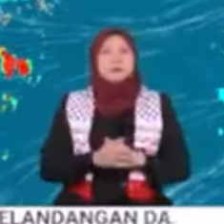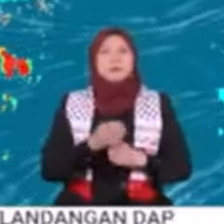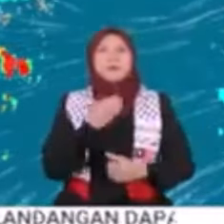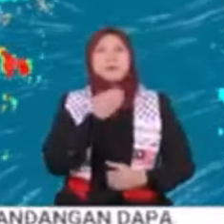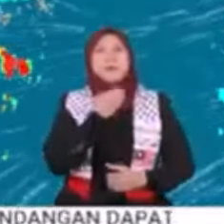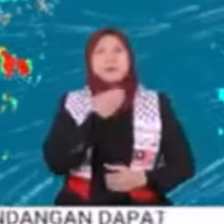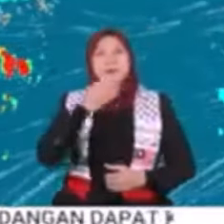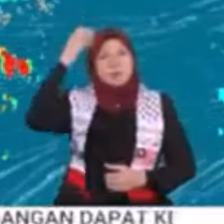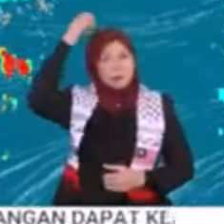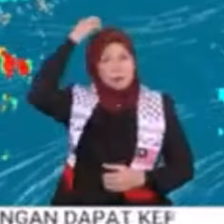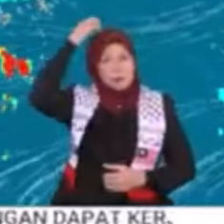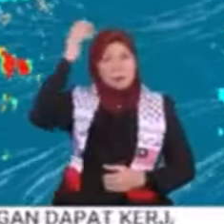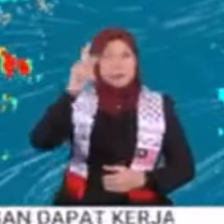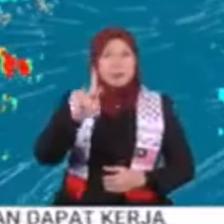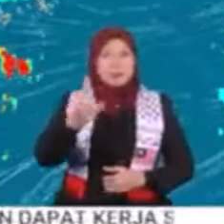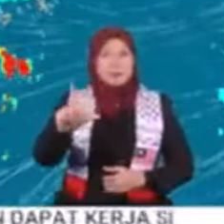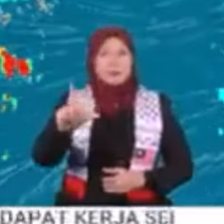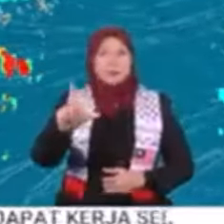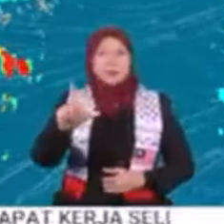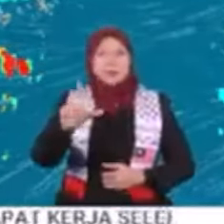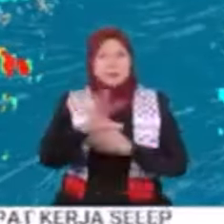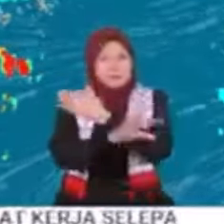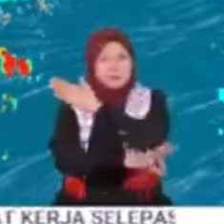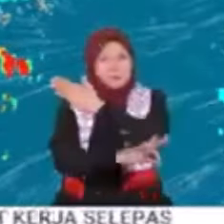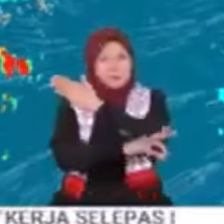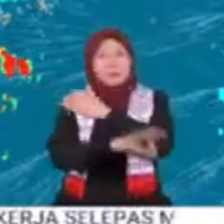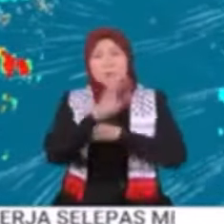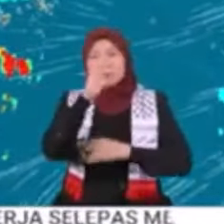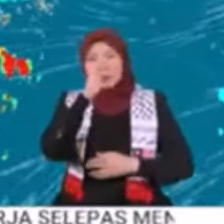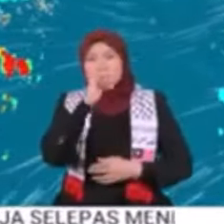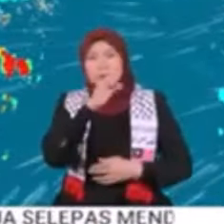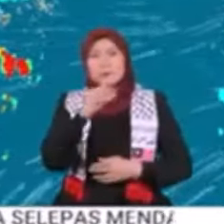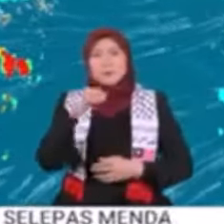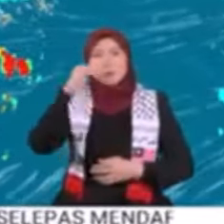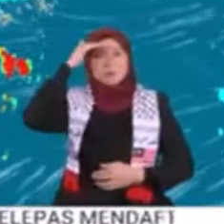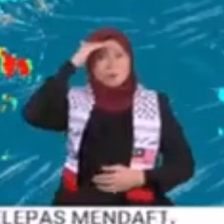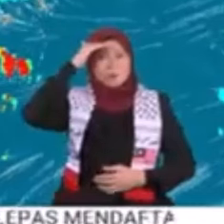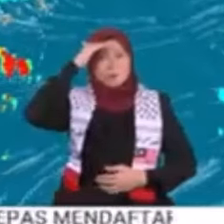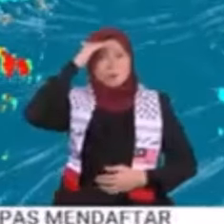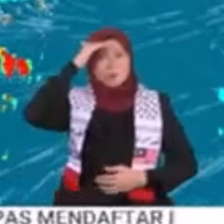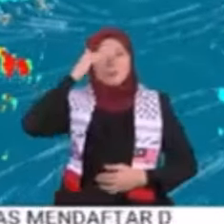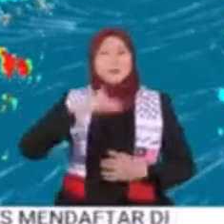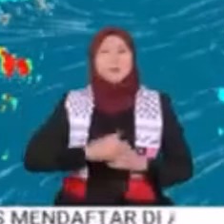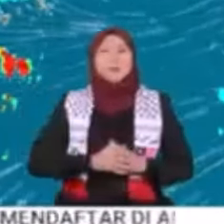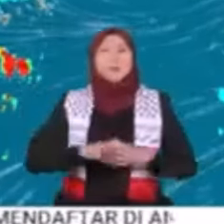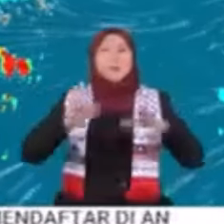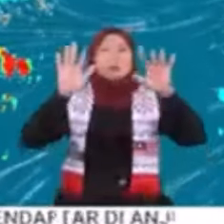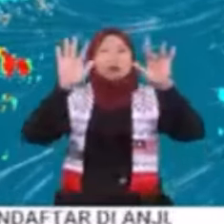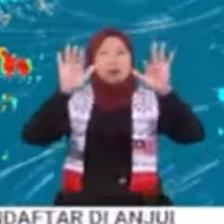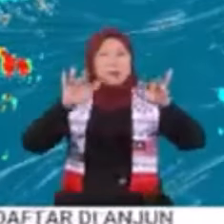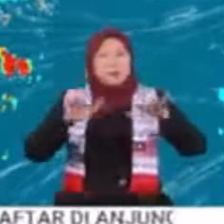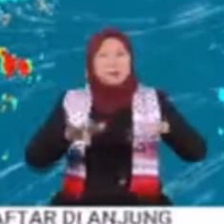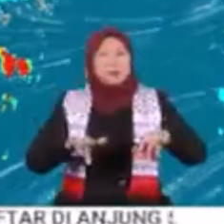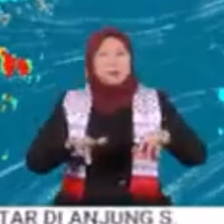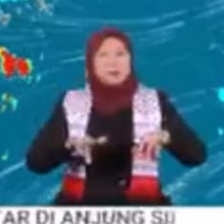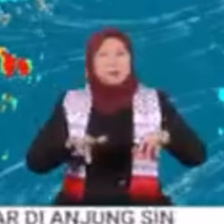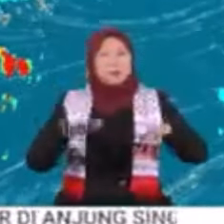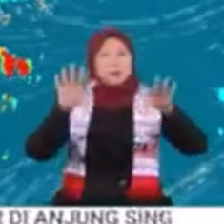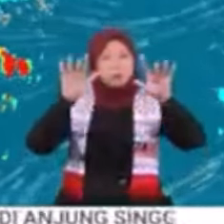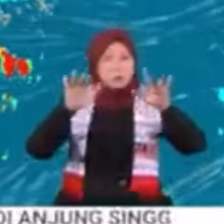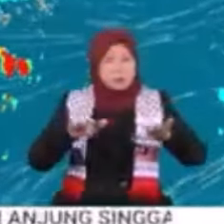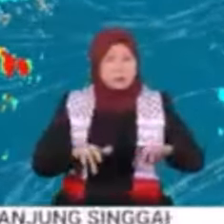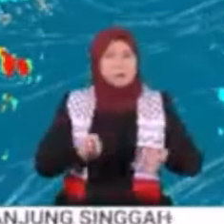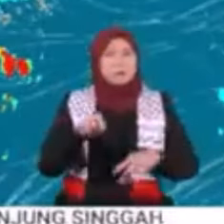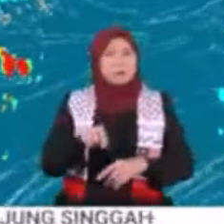negeri Perak, Selangor, Kuala Lumpur, negeri Sembilan, Melaka dan juga di negeri Johor. Dan keadaan lembap bagi negeri-negeri ini